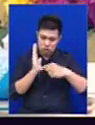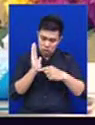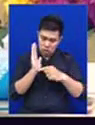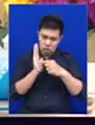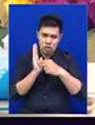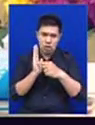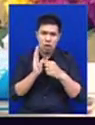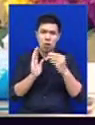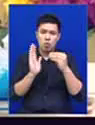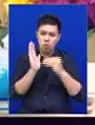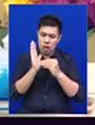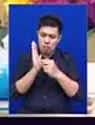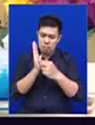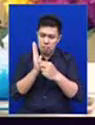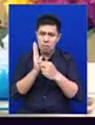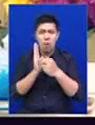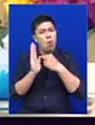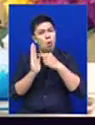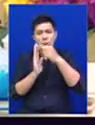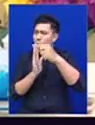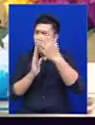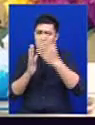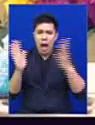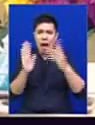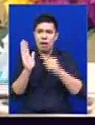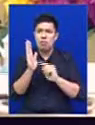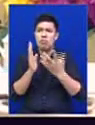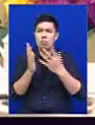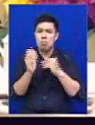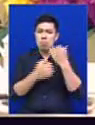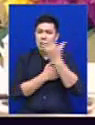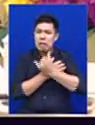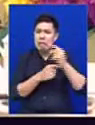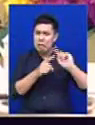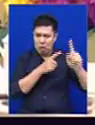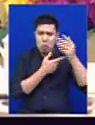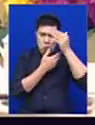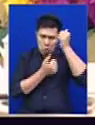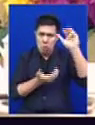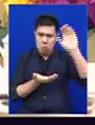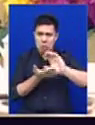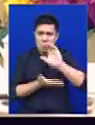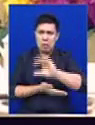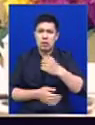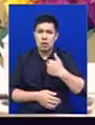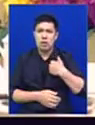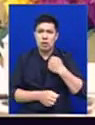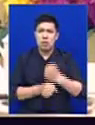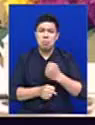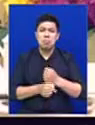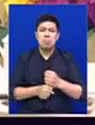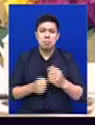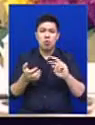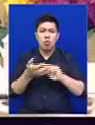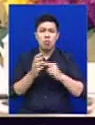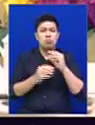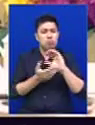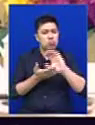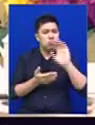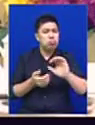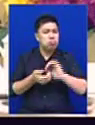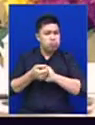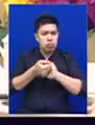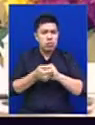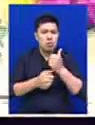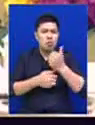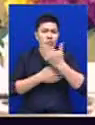ากจากกรุงเทพต่อลงมาข้างล่างเยอะแยะไปหลายเส้นแล้วก็มีหลายประเทศสนใจอยู่แล้วด้วยนะมันน่าจะเป็นการเริ่มต้นที่ดีนะเป็นร